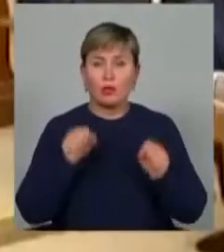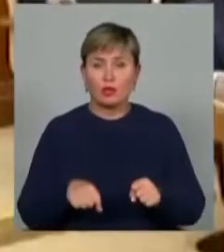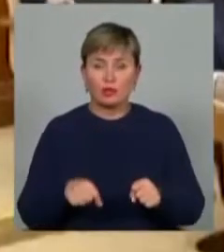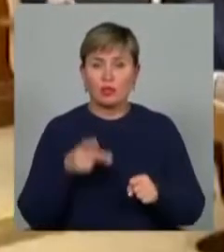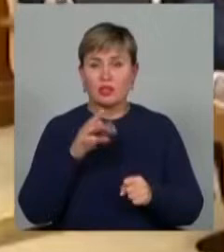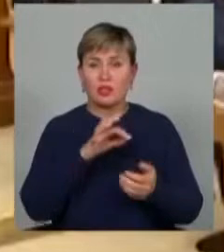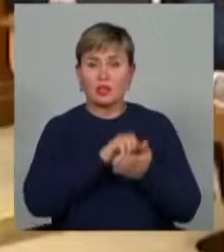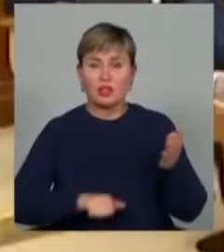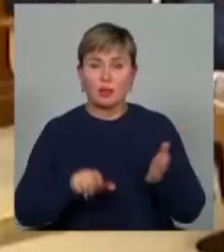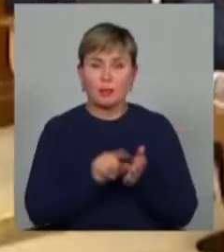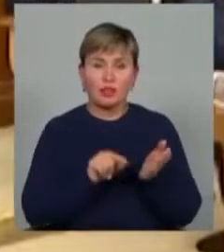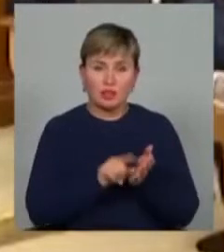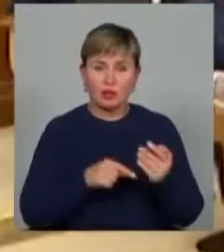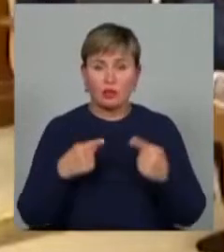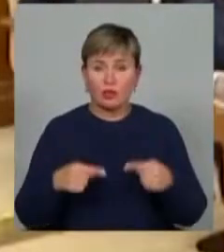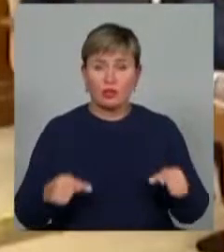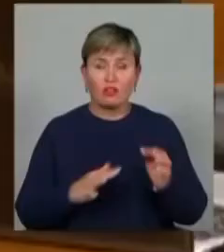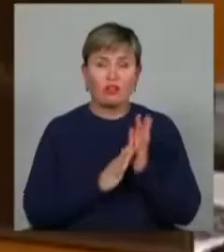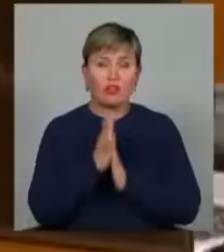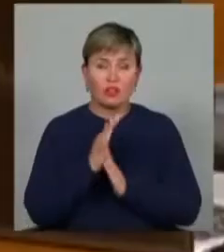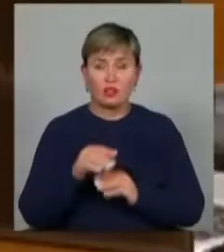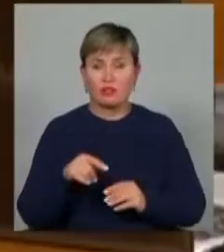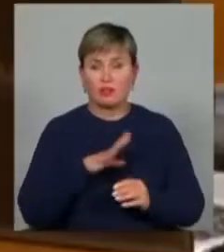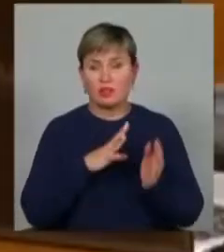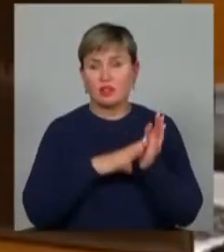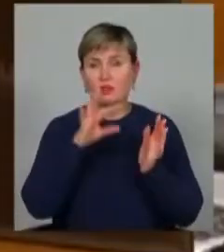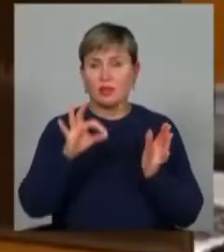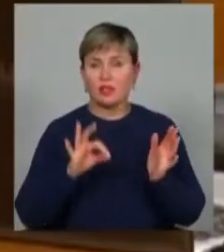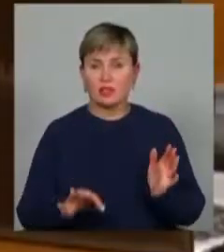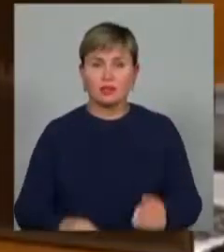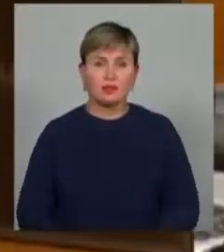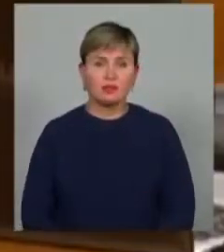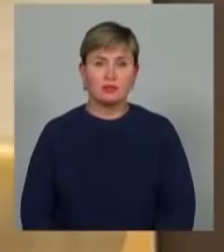для изъятия пенсионных излишков вырос бы лишь на 9%.